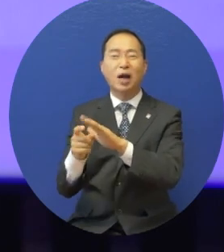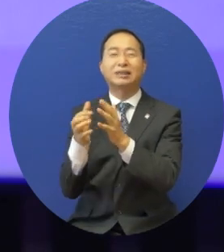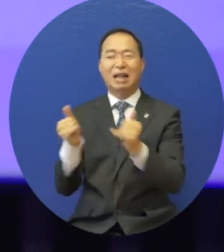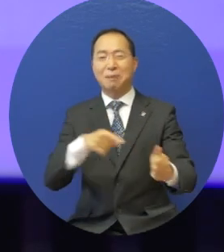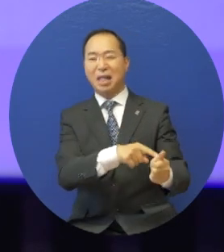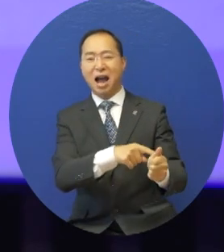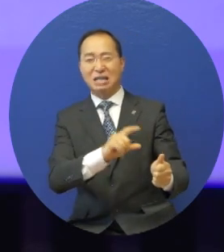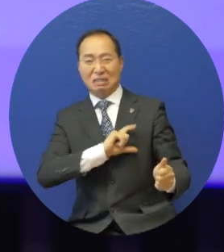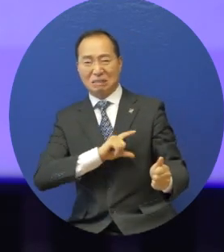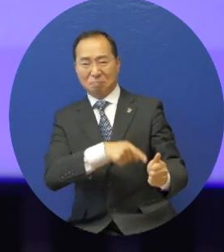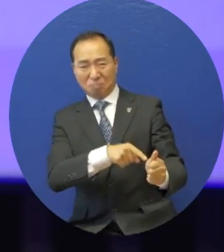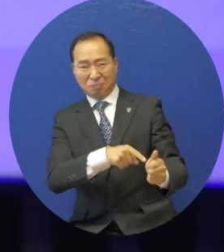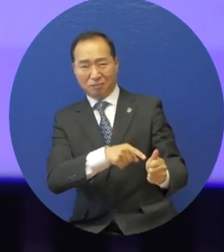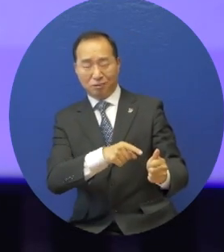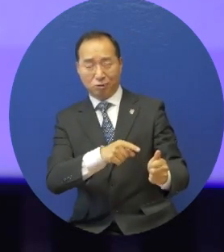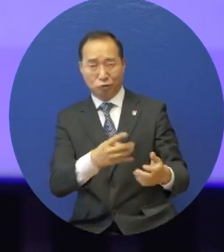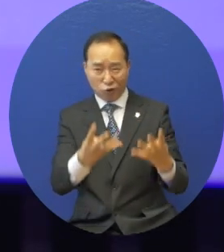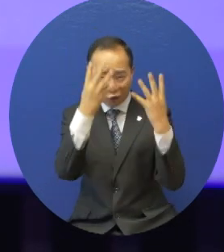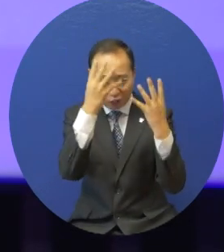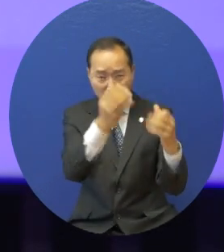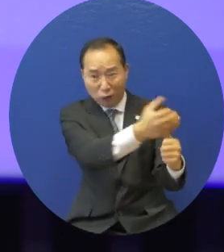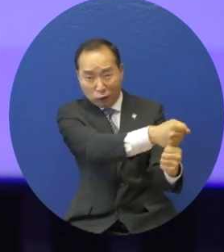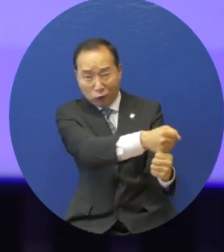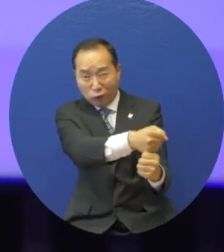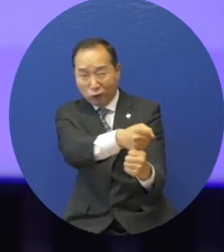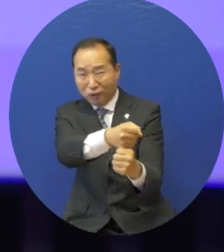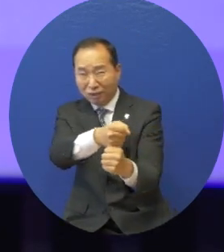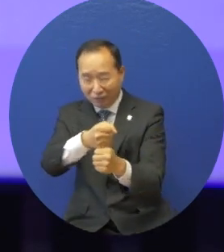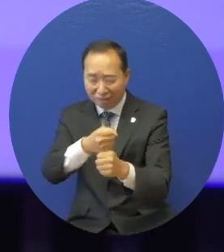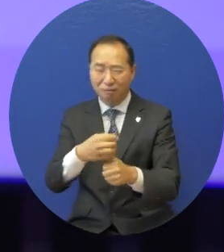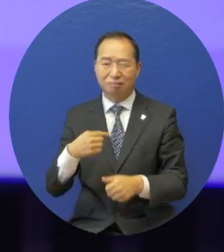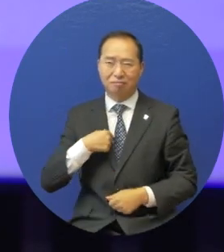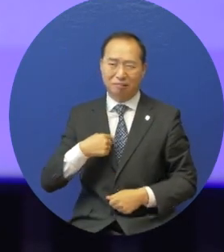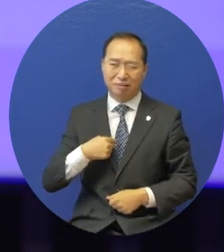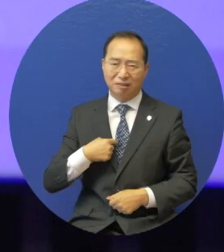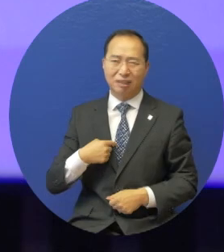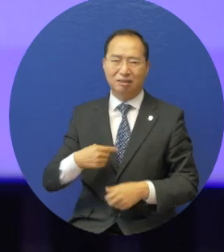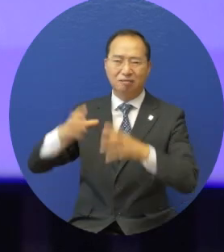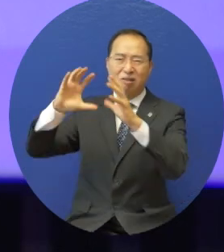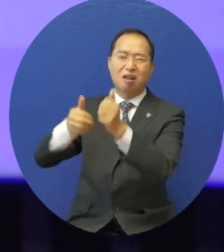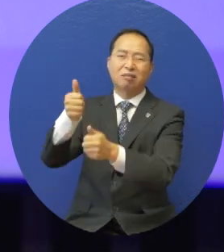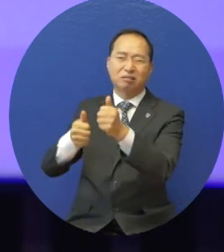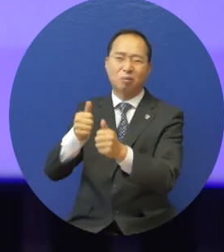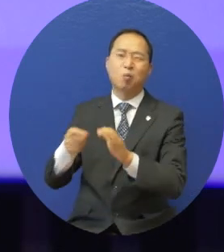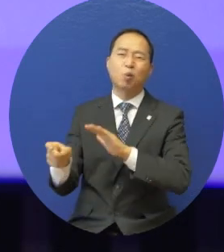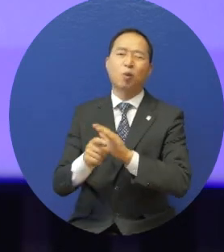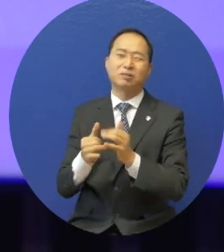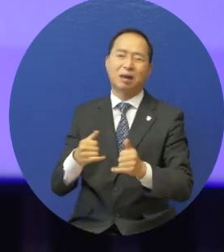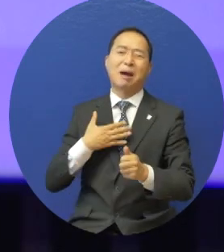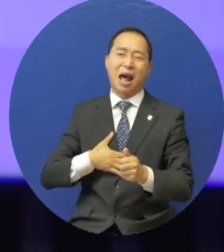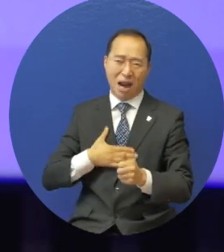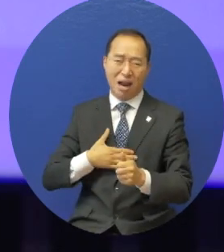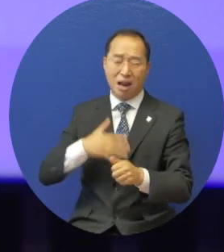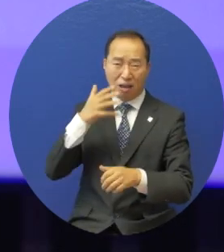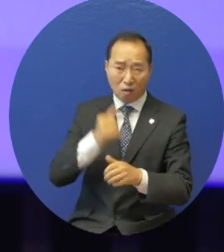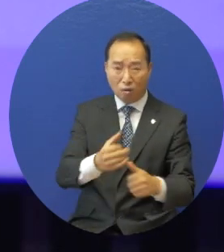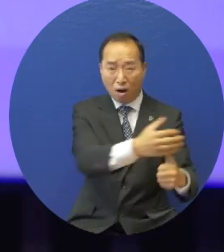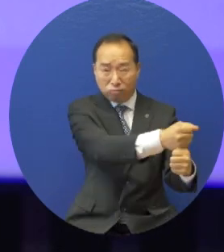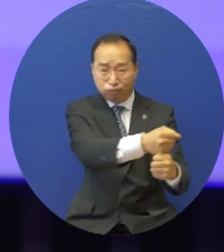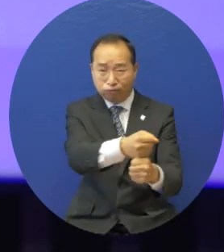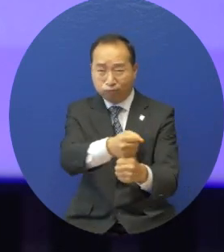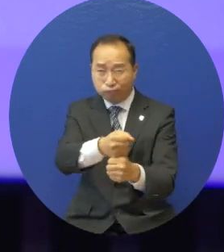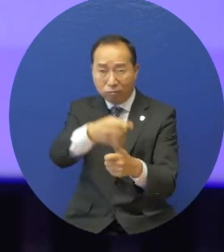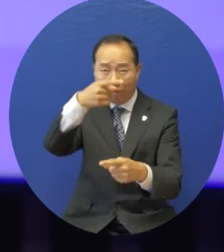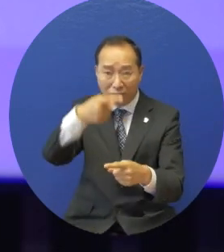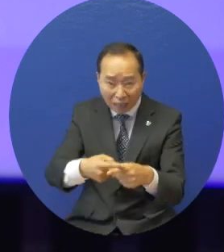과거. 과거 시험을 도적질했다라고 하는 죄명으로. 그래서 그걸 알죠. 나는 과거 시험을 도적질한 사람이라는 것을 알기 때문에